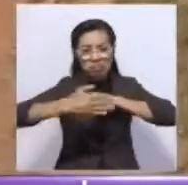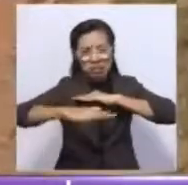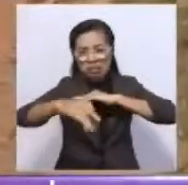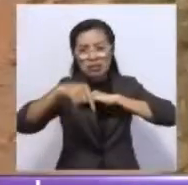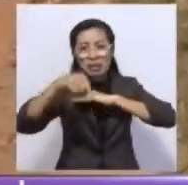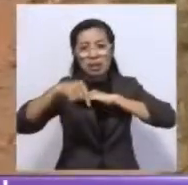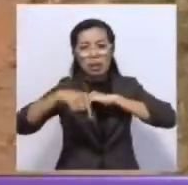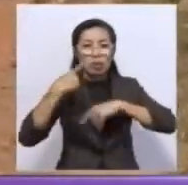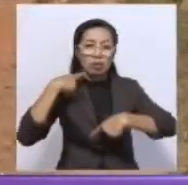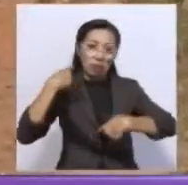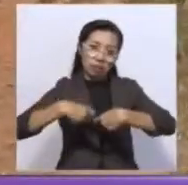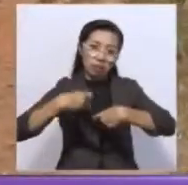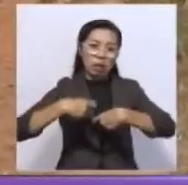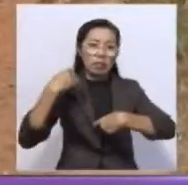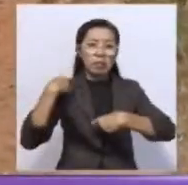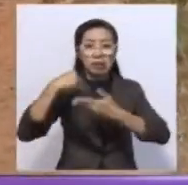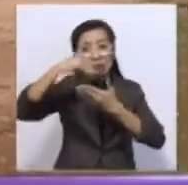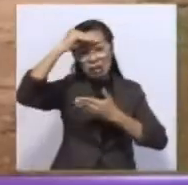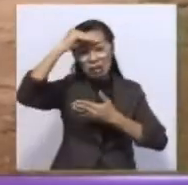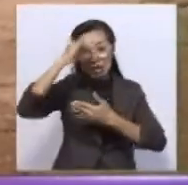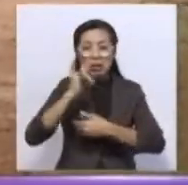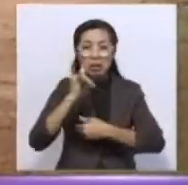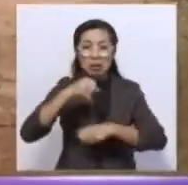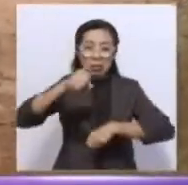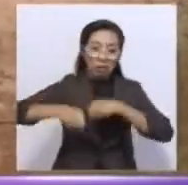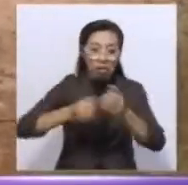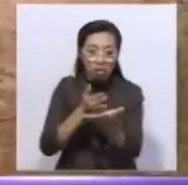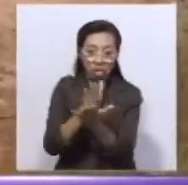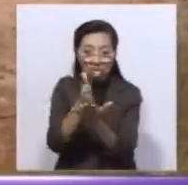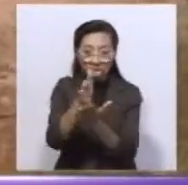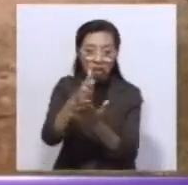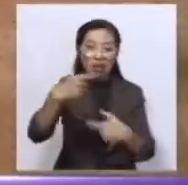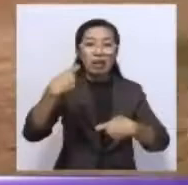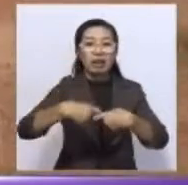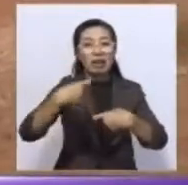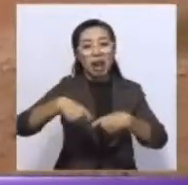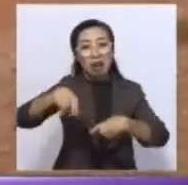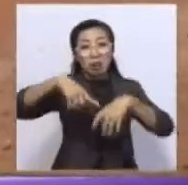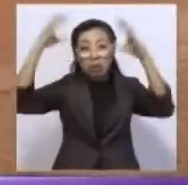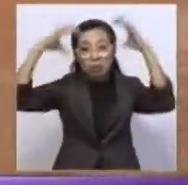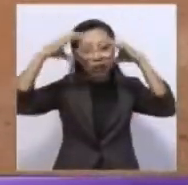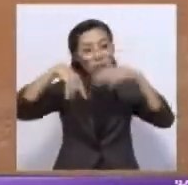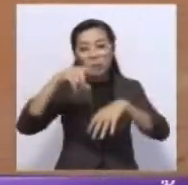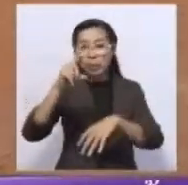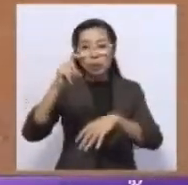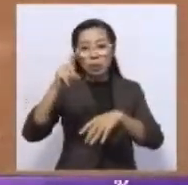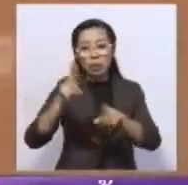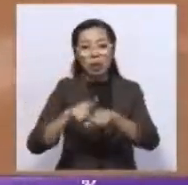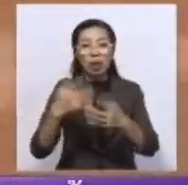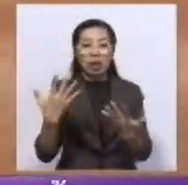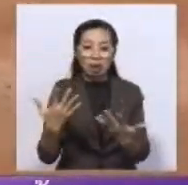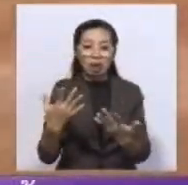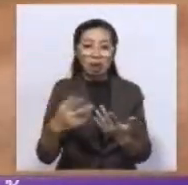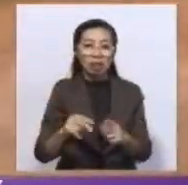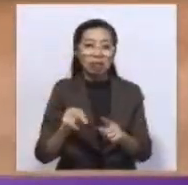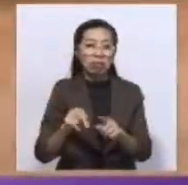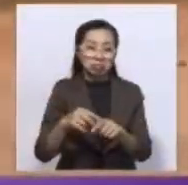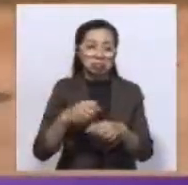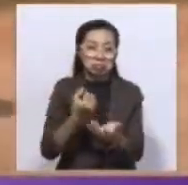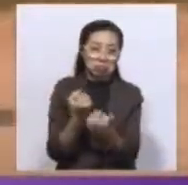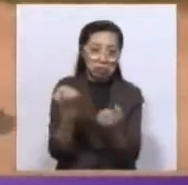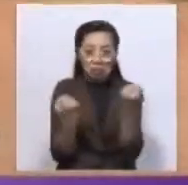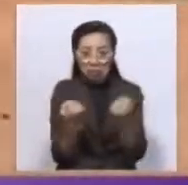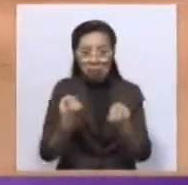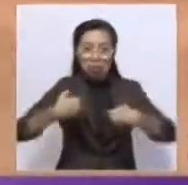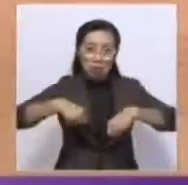ไปมาลําบากนะคะนักเรียนไปโรงเรียนสิเป็นแท้ยามฝนก็ไปยากนะคะมันรถก็เลี่ยนบ่สะดวกสินะค